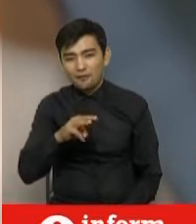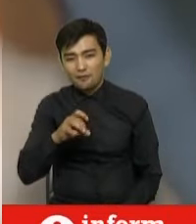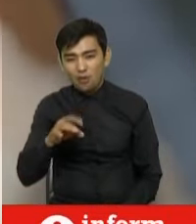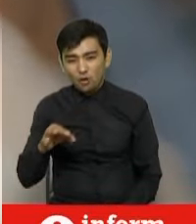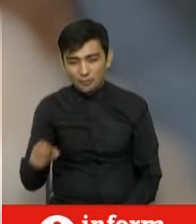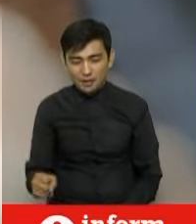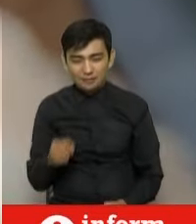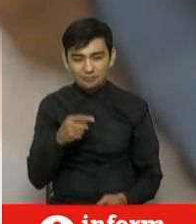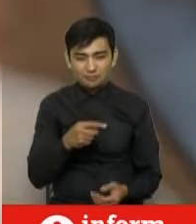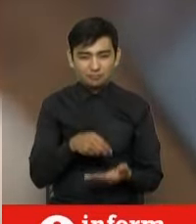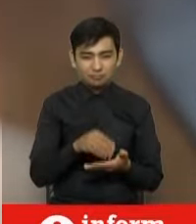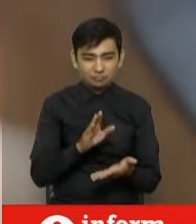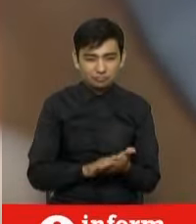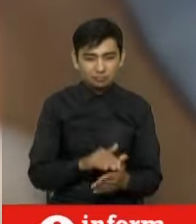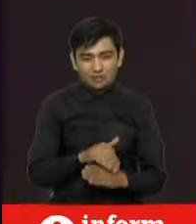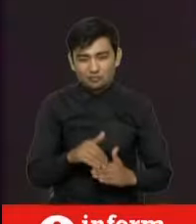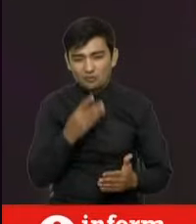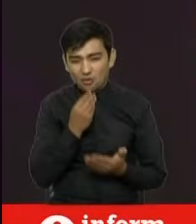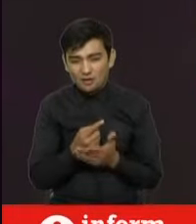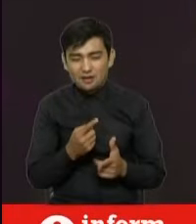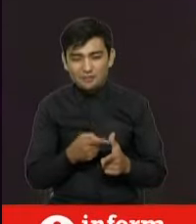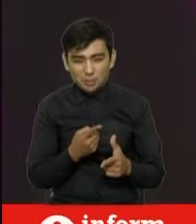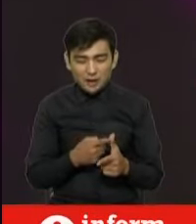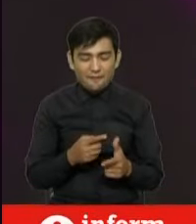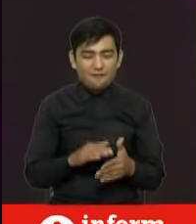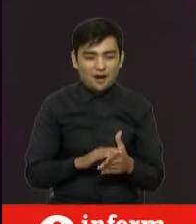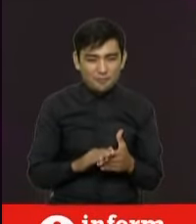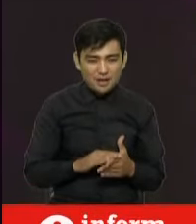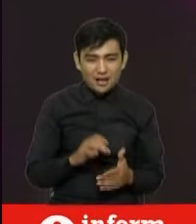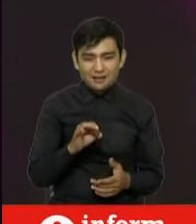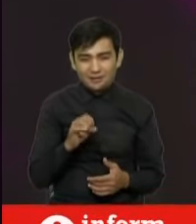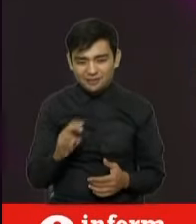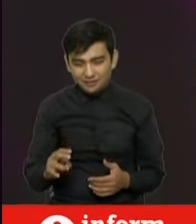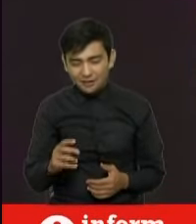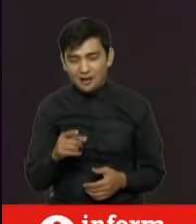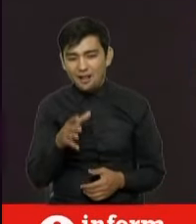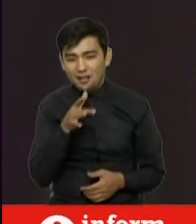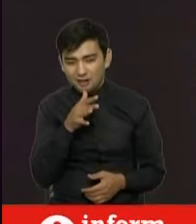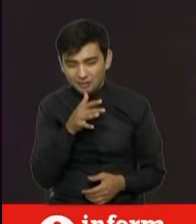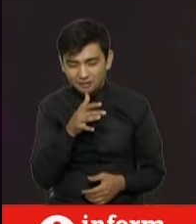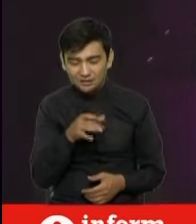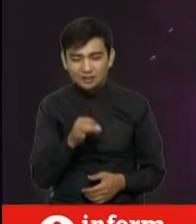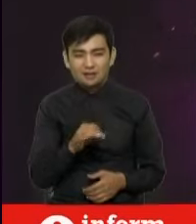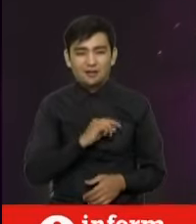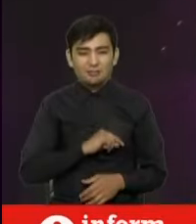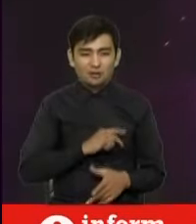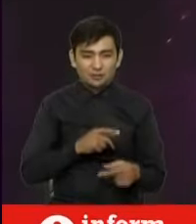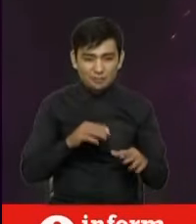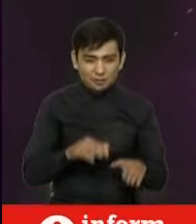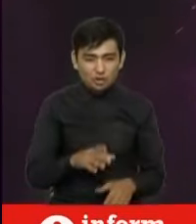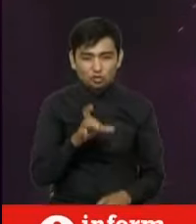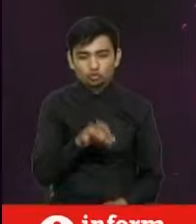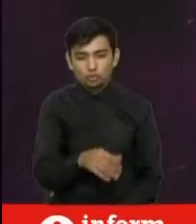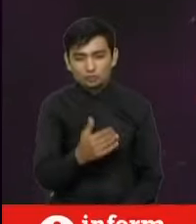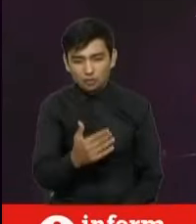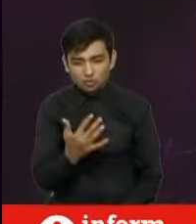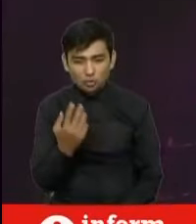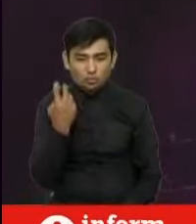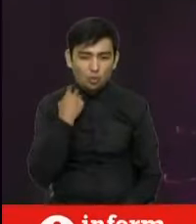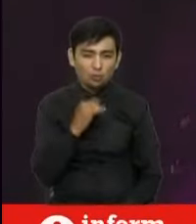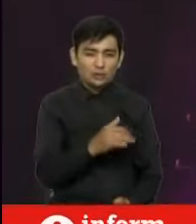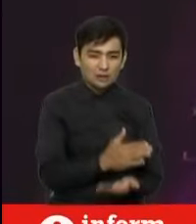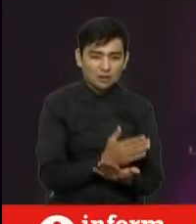дербес деректерін тіркеуге тиіс. Аты жөні жеке сәйкестендіру номері, жасы, мекен жайы, жұмыс орны шоты, борышкерлер тізімінде бар